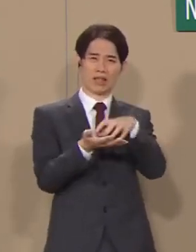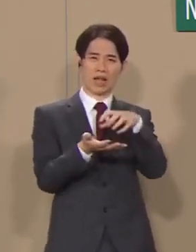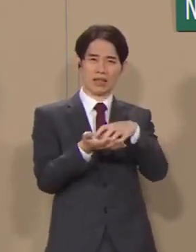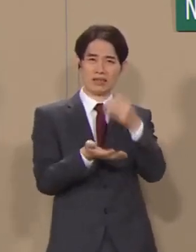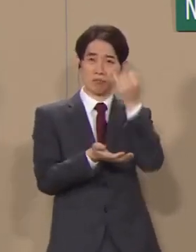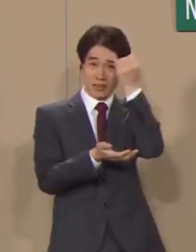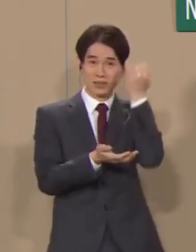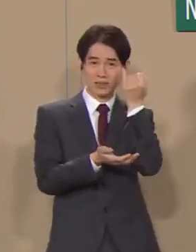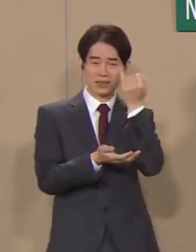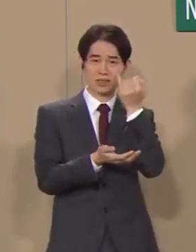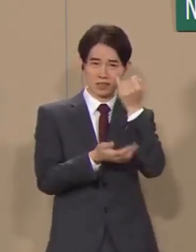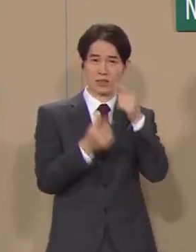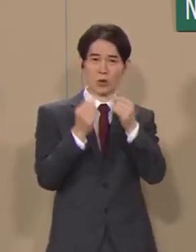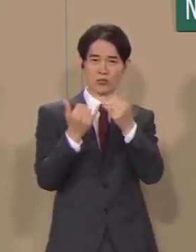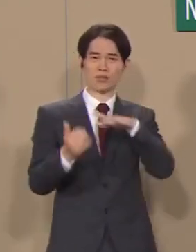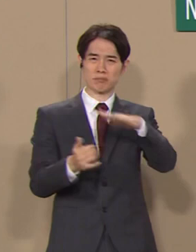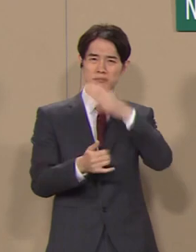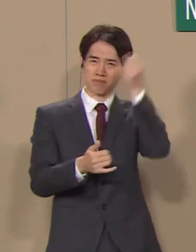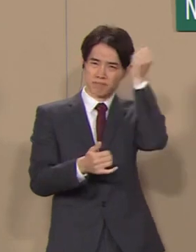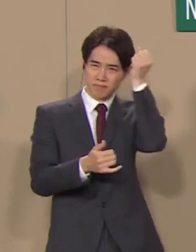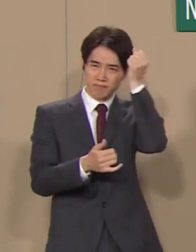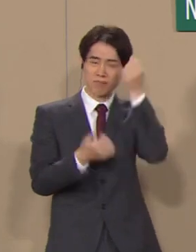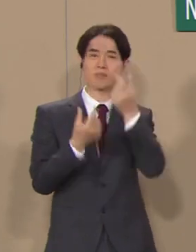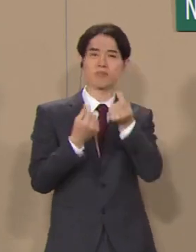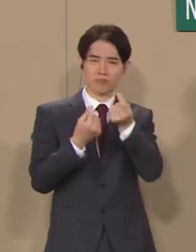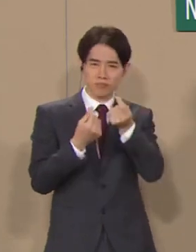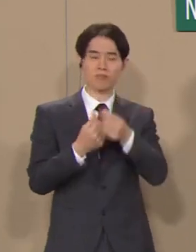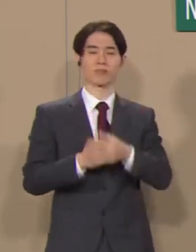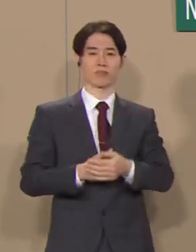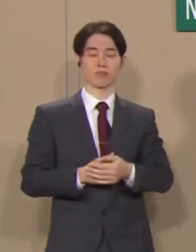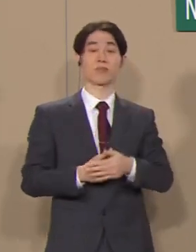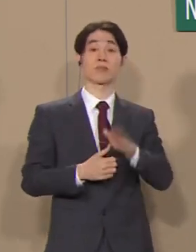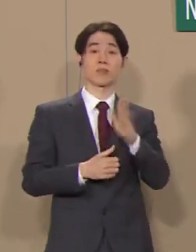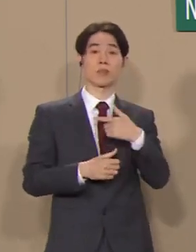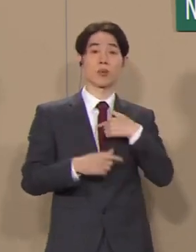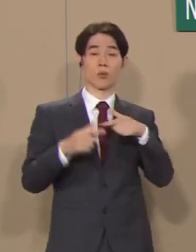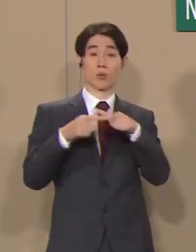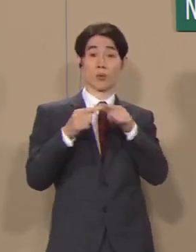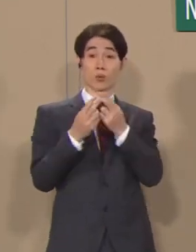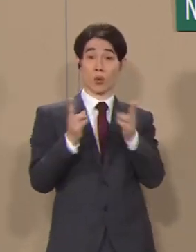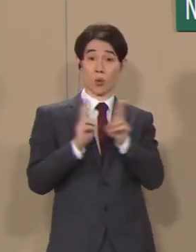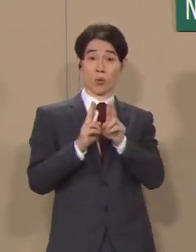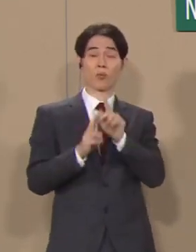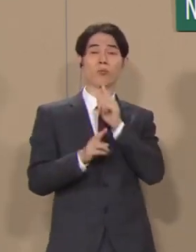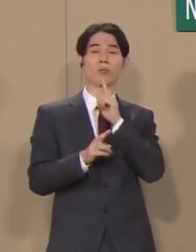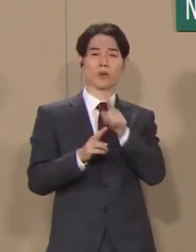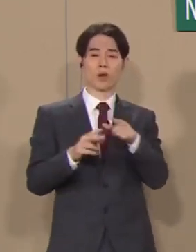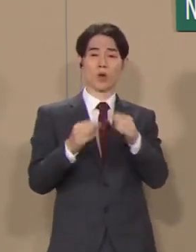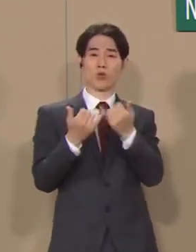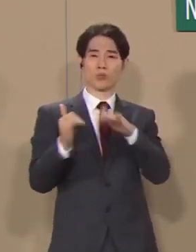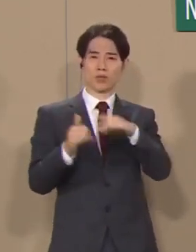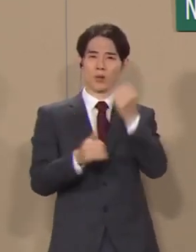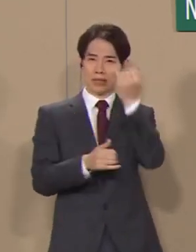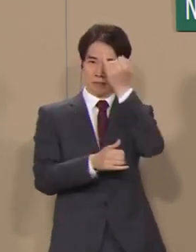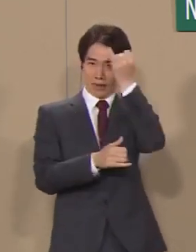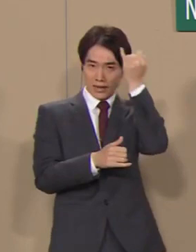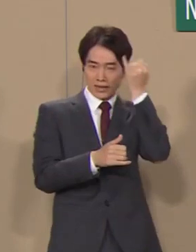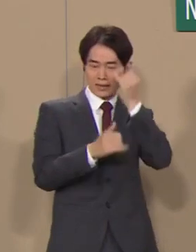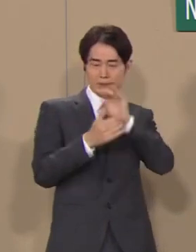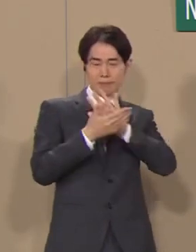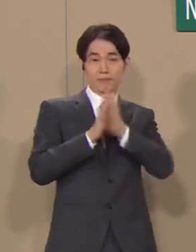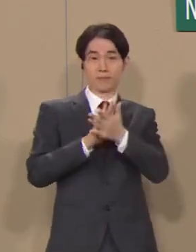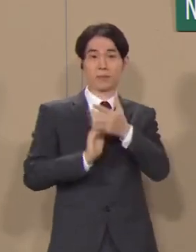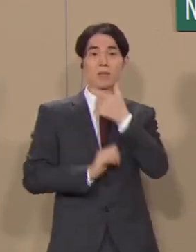イメージが国民に染み付いてしまっていますしかし我々 nhk 等はこんな国民のイメージを一掃し